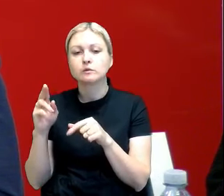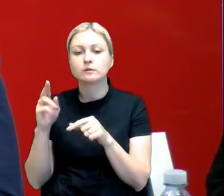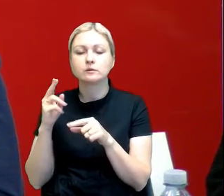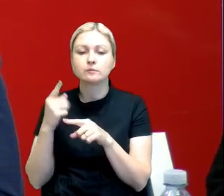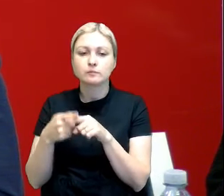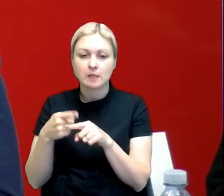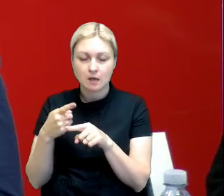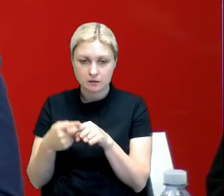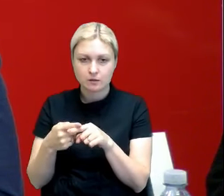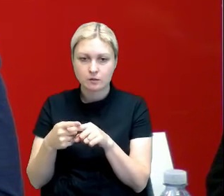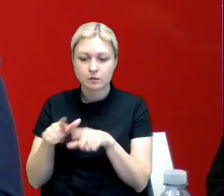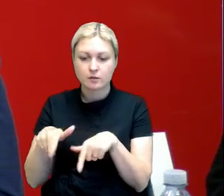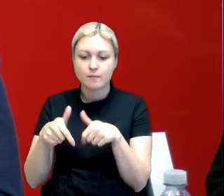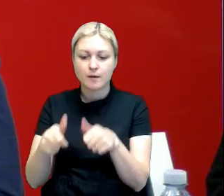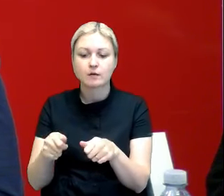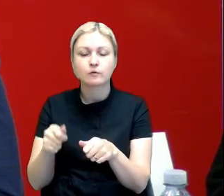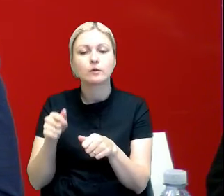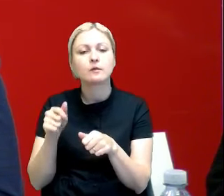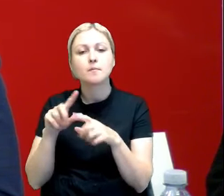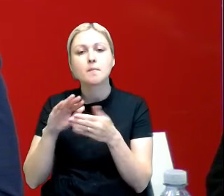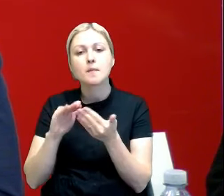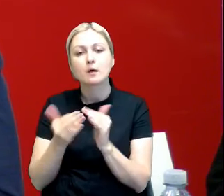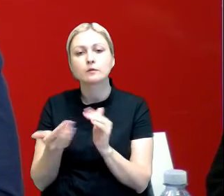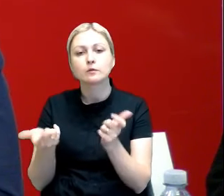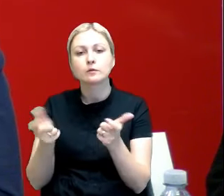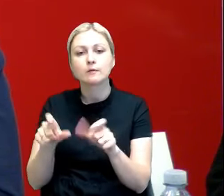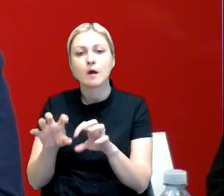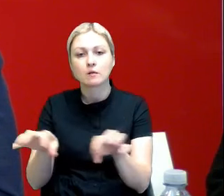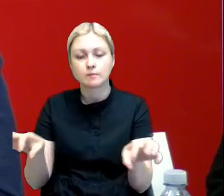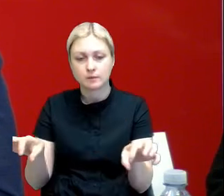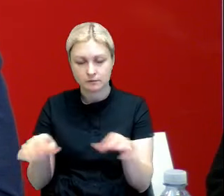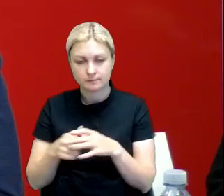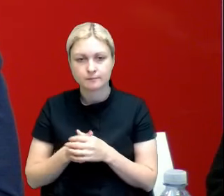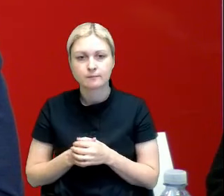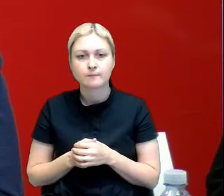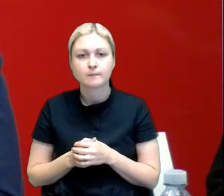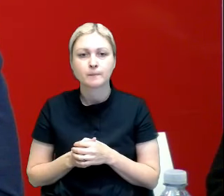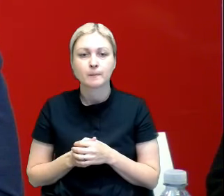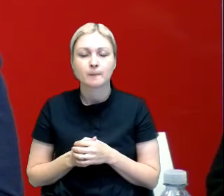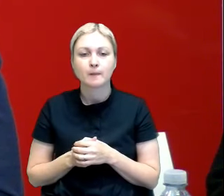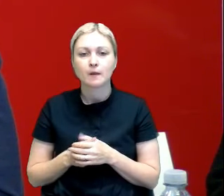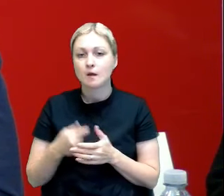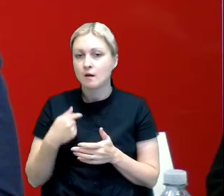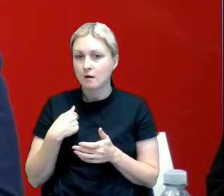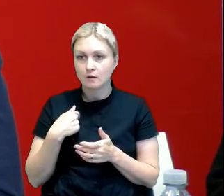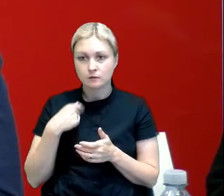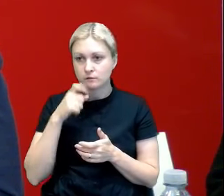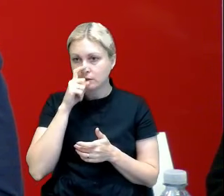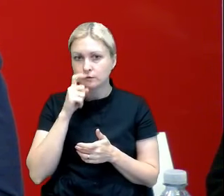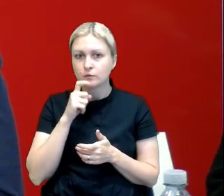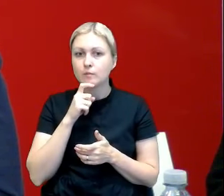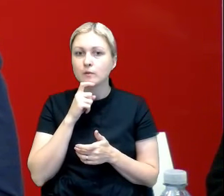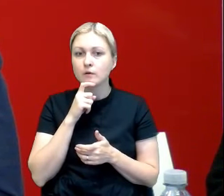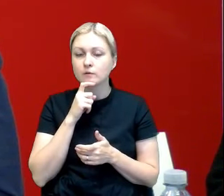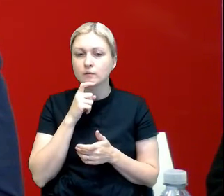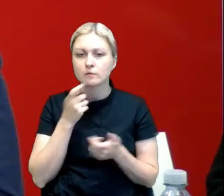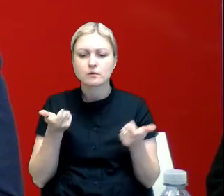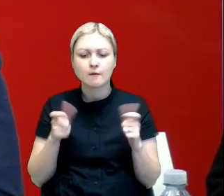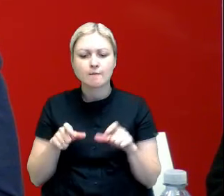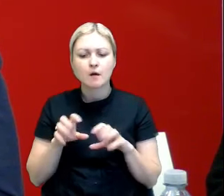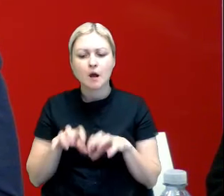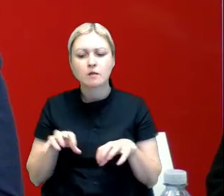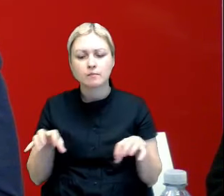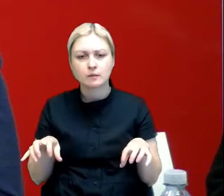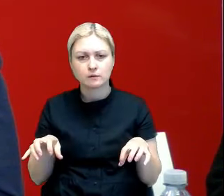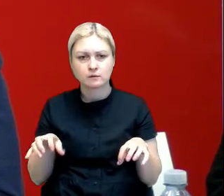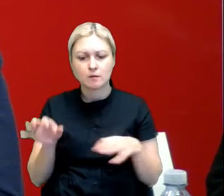savivaldybės administracijai tai aš visiškai nesuprantu kodėl savivaldybės administracija